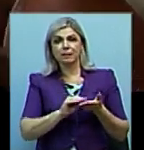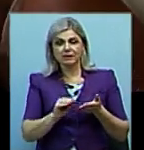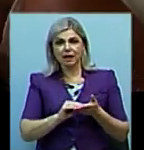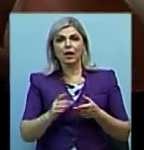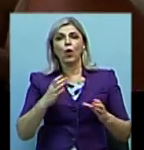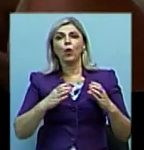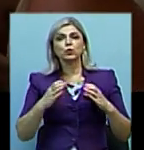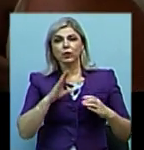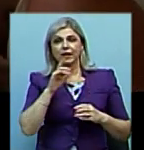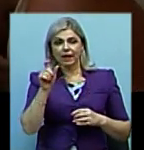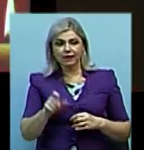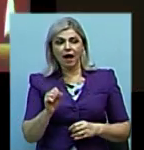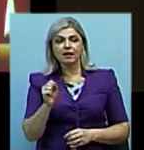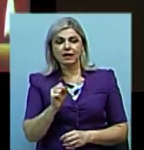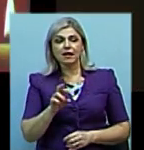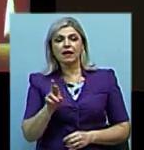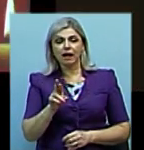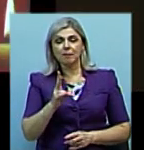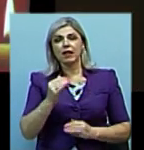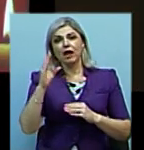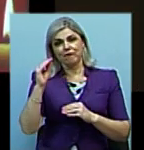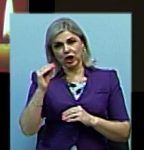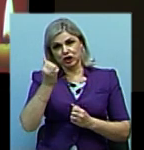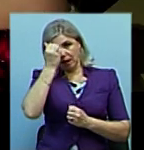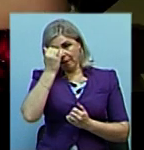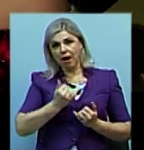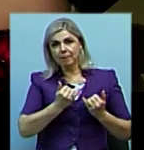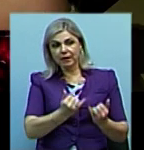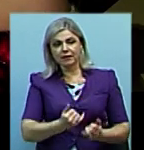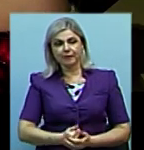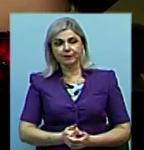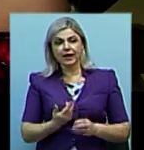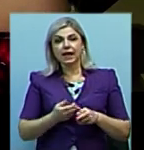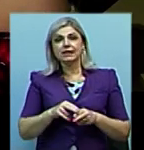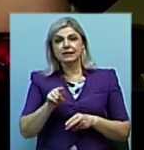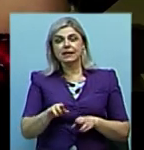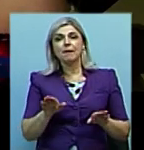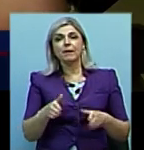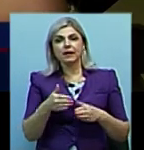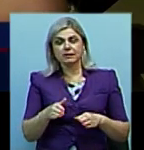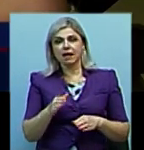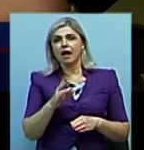підготувала студентка Анастасія Якименко на вечір пам'яті. Ця пісня, здається,